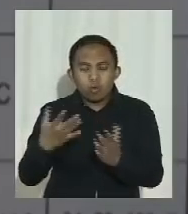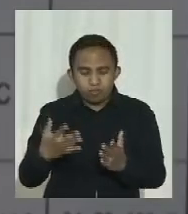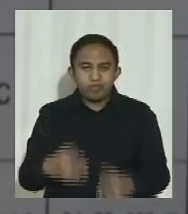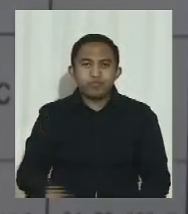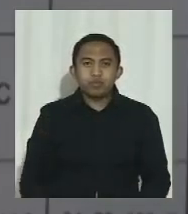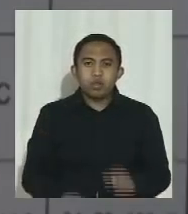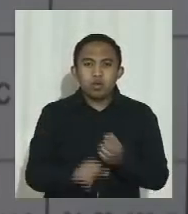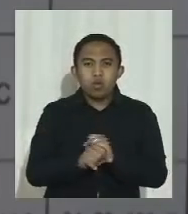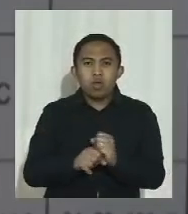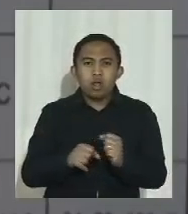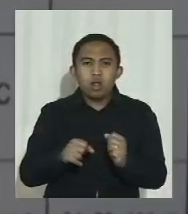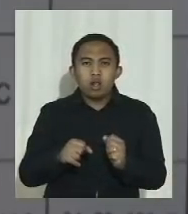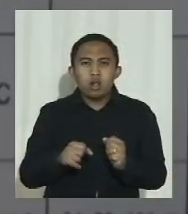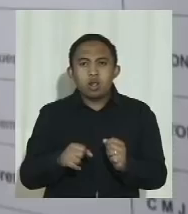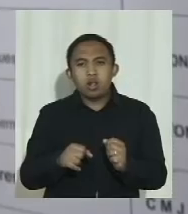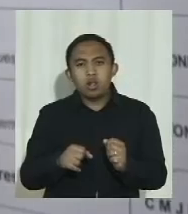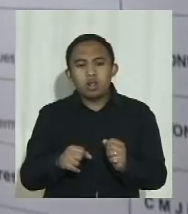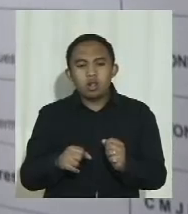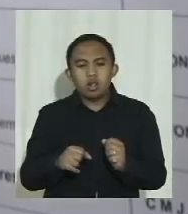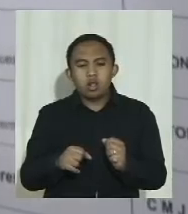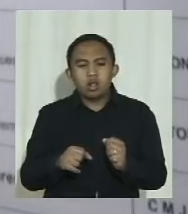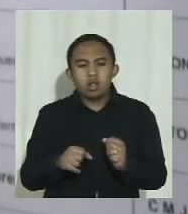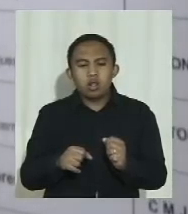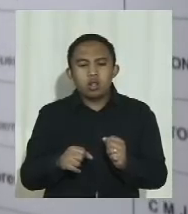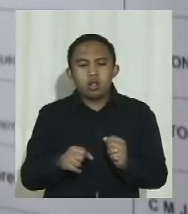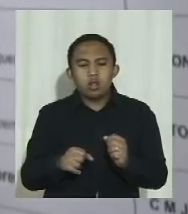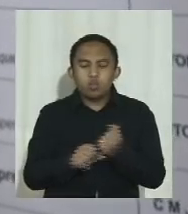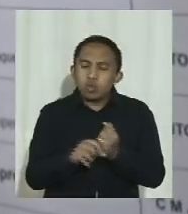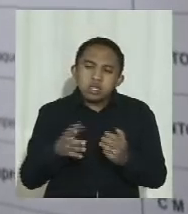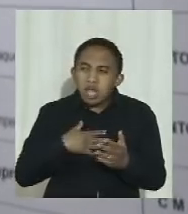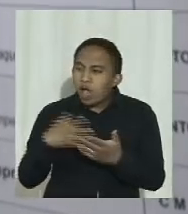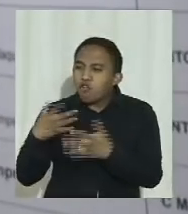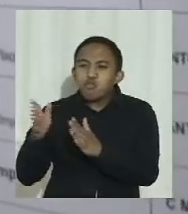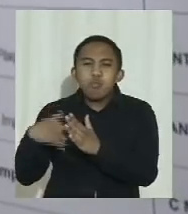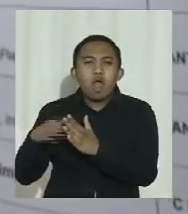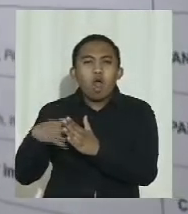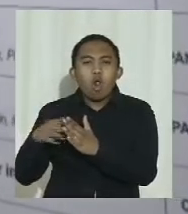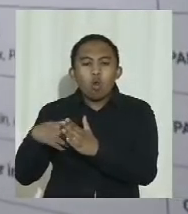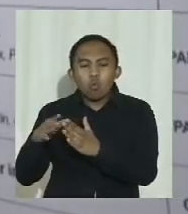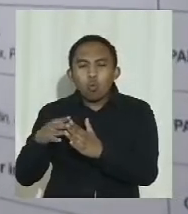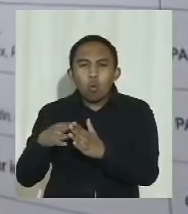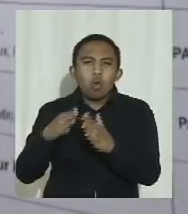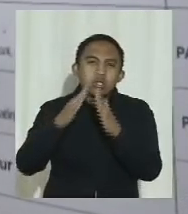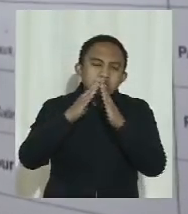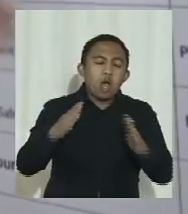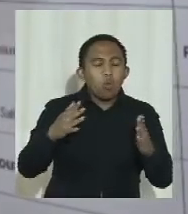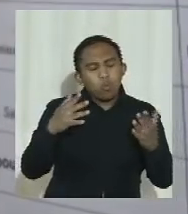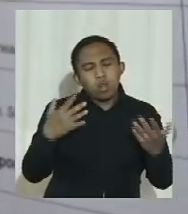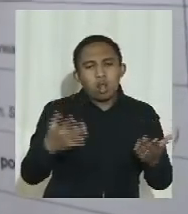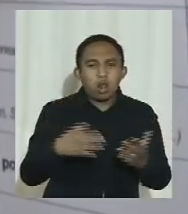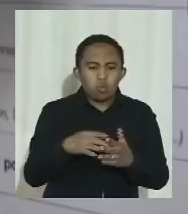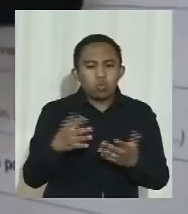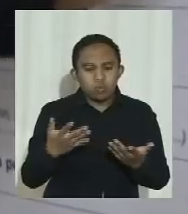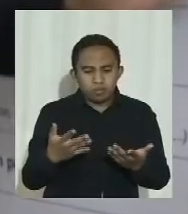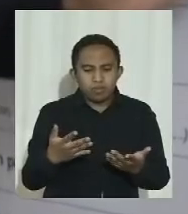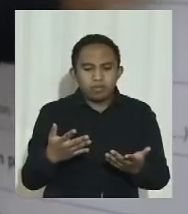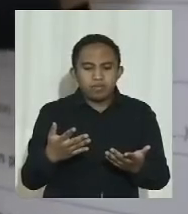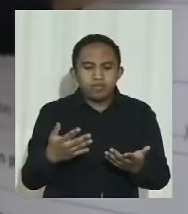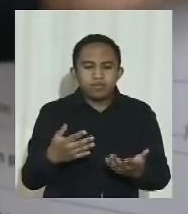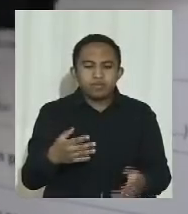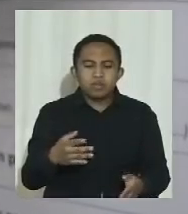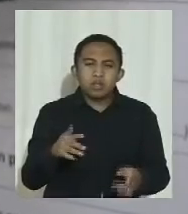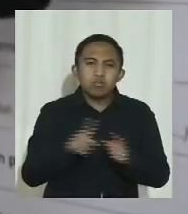loko, lokona ohatra hoe lokontsika loko, loko ohatra le loko ohatra zao a andoko tranotsika na ohatra zany a dia ato